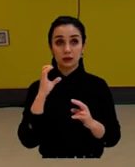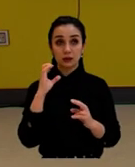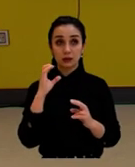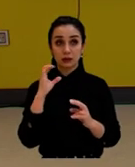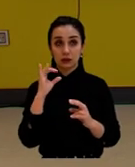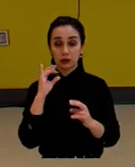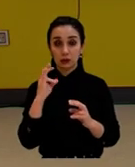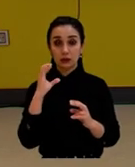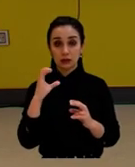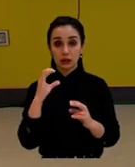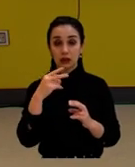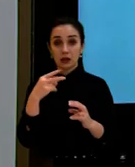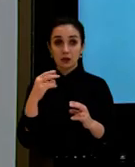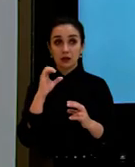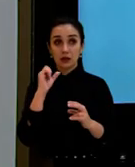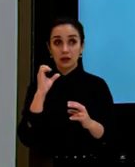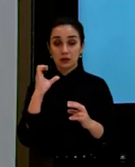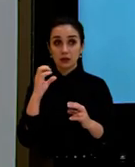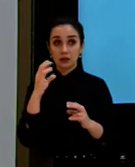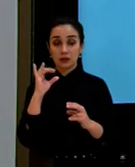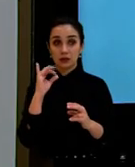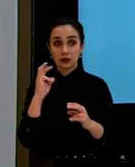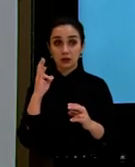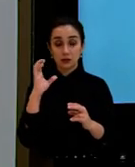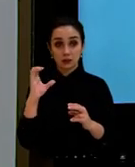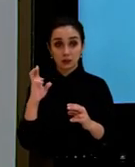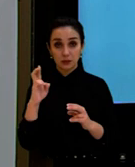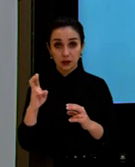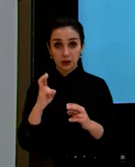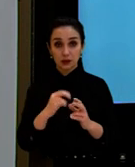С равно отношению АС к синусу Б.